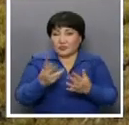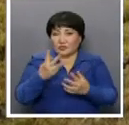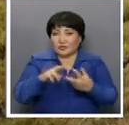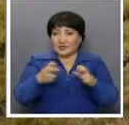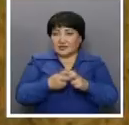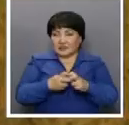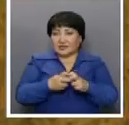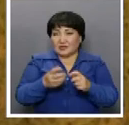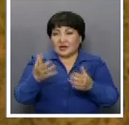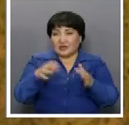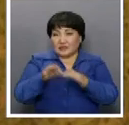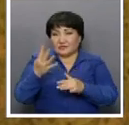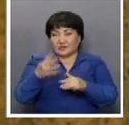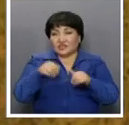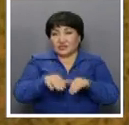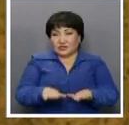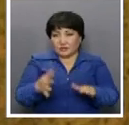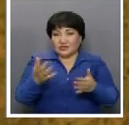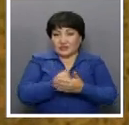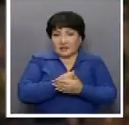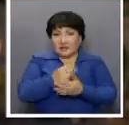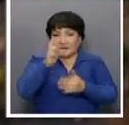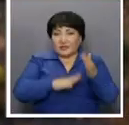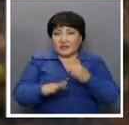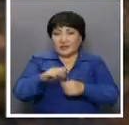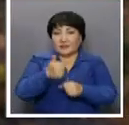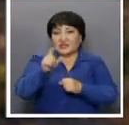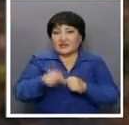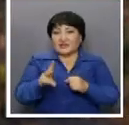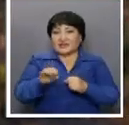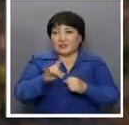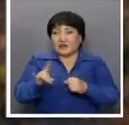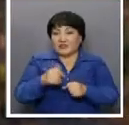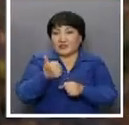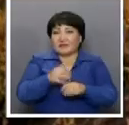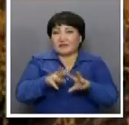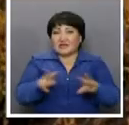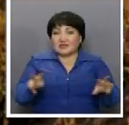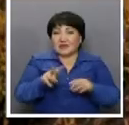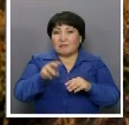шешімге келді. Өткен аптада мемлекет басшысы Нұрсұлтан Назарбаев премьер-министр Кәрім Мәсімовті